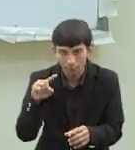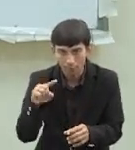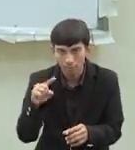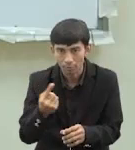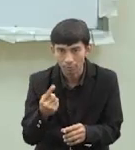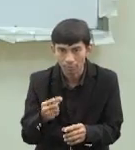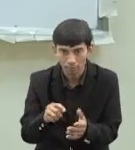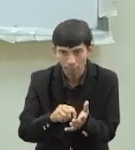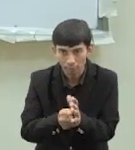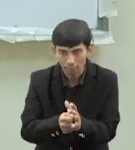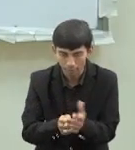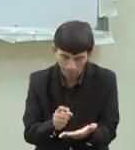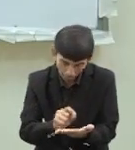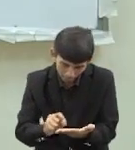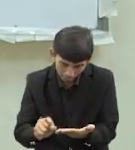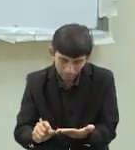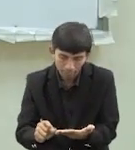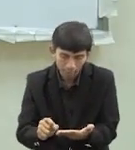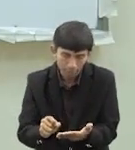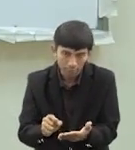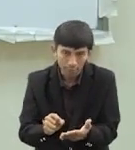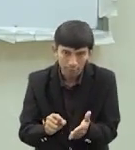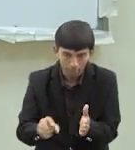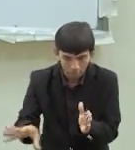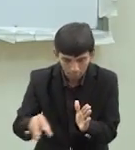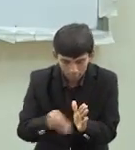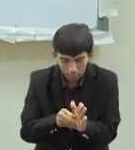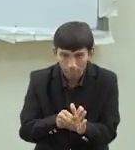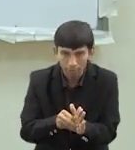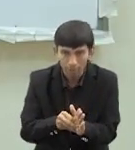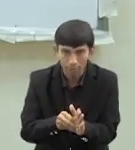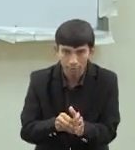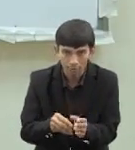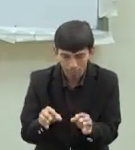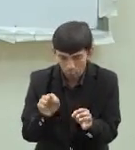thua ca cắt ra cho bệnh xâm khăn, đại con trời cháu nâng bê bần tạch tiện này.